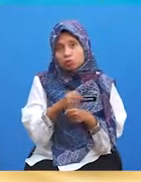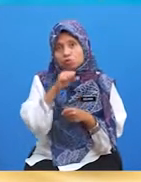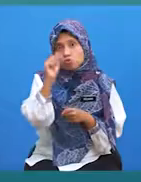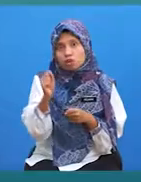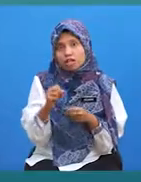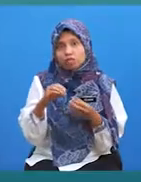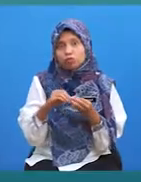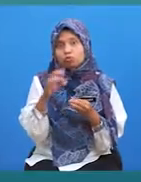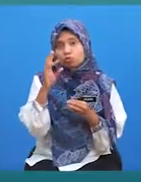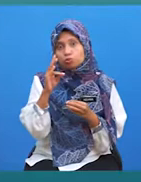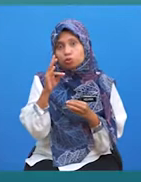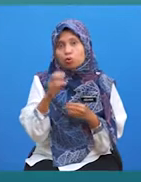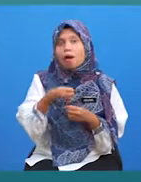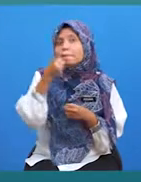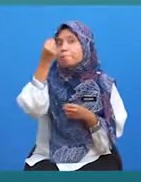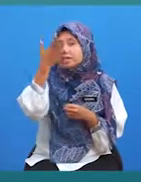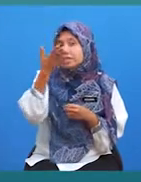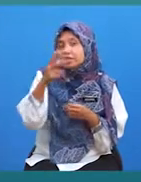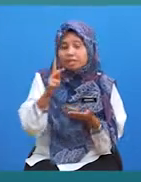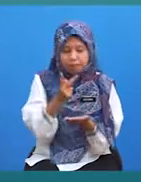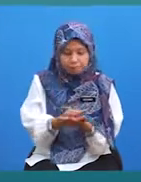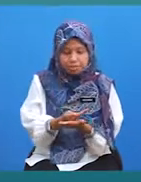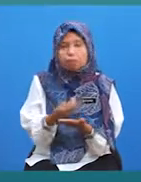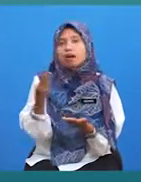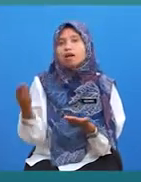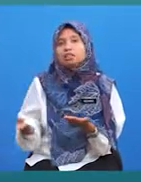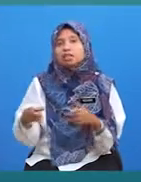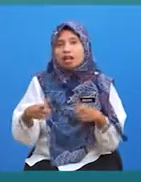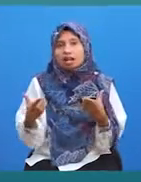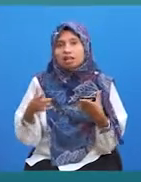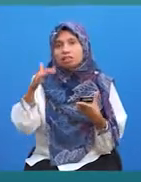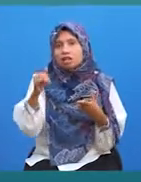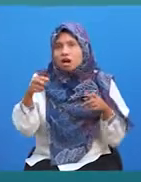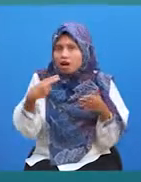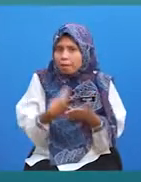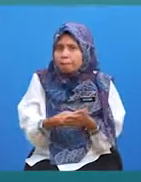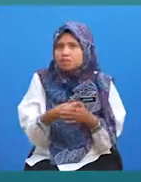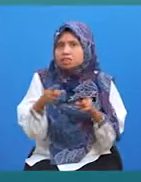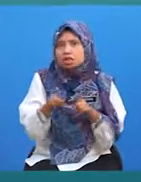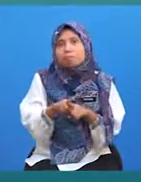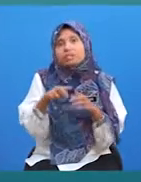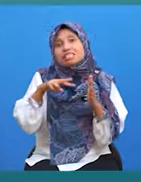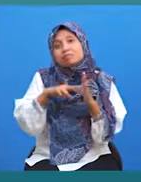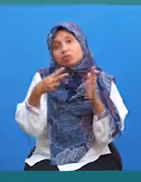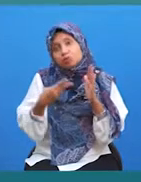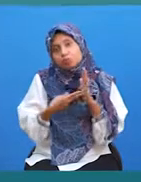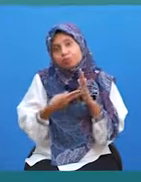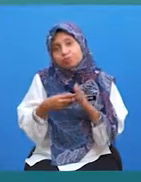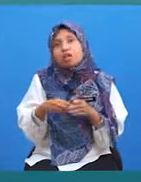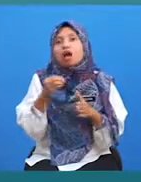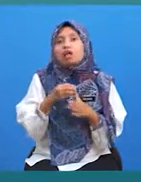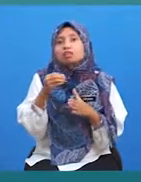iaitu menyatakan peribahasa lain yang mempunyai maksud yang sama